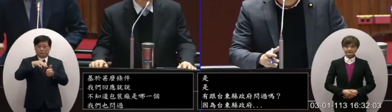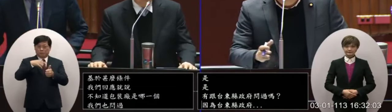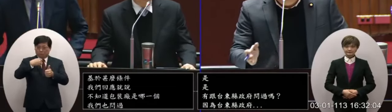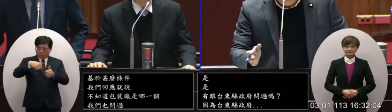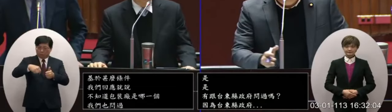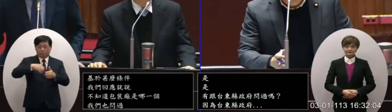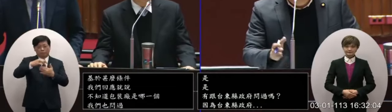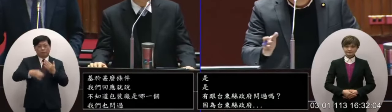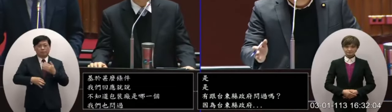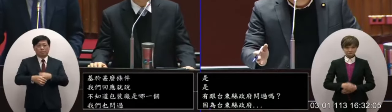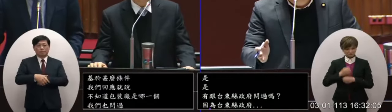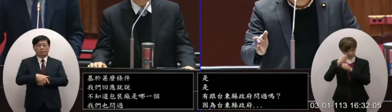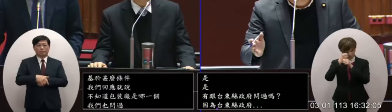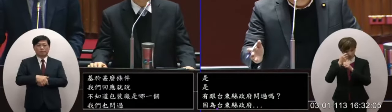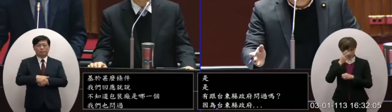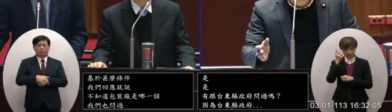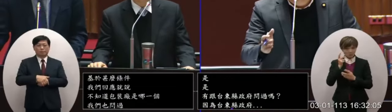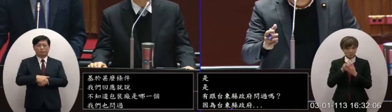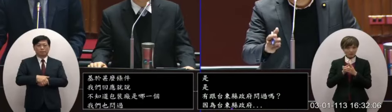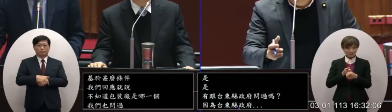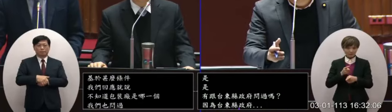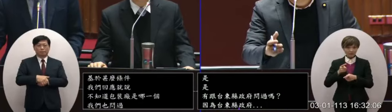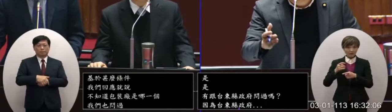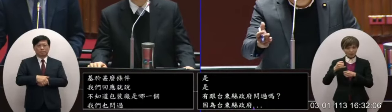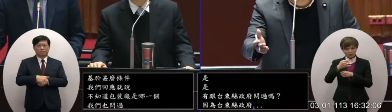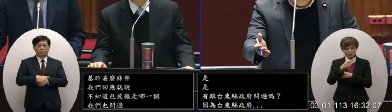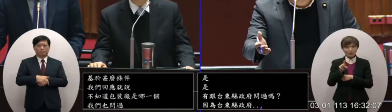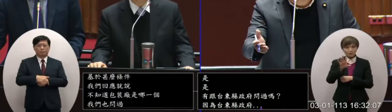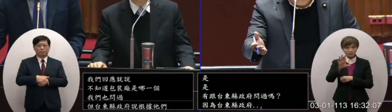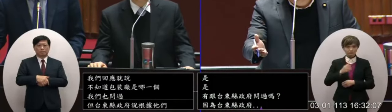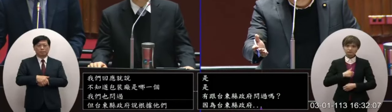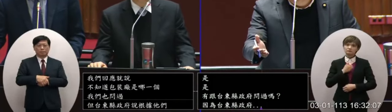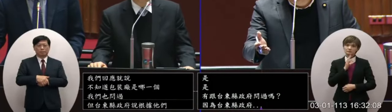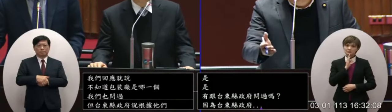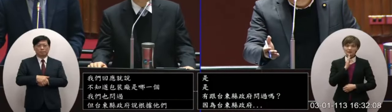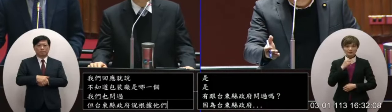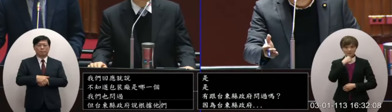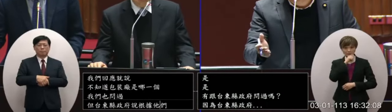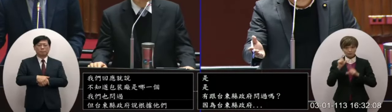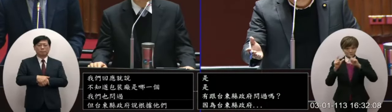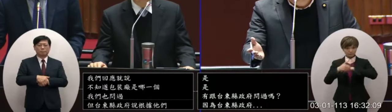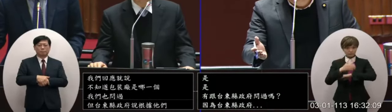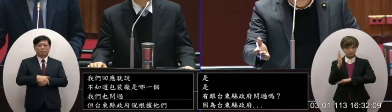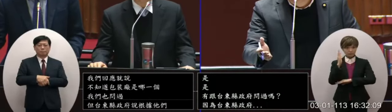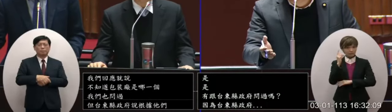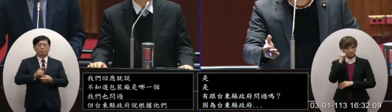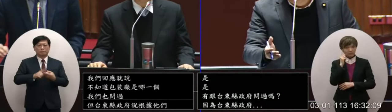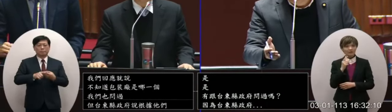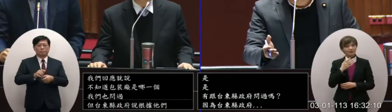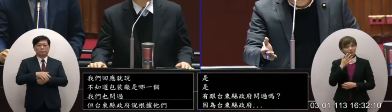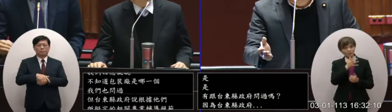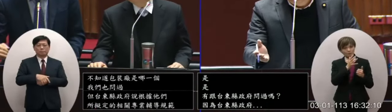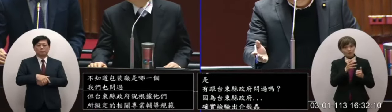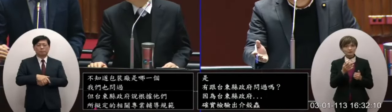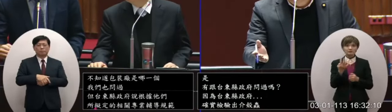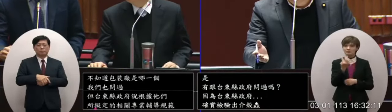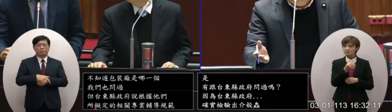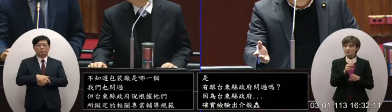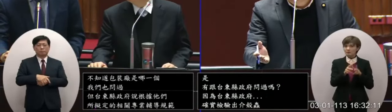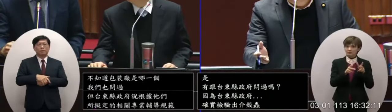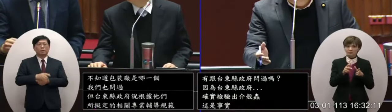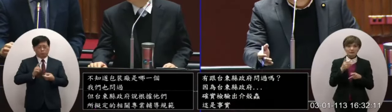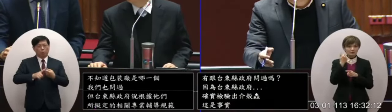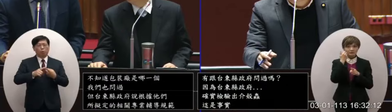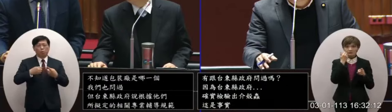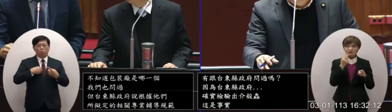确实检验出介壳虫这是事实。那台东县政府想要了解这个是这几家厂商 对 有 我们 有难度吗？